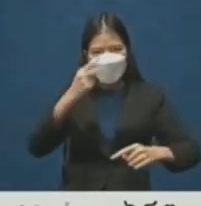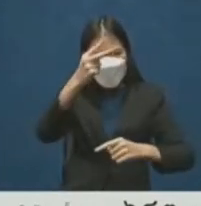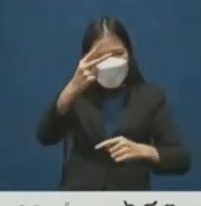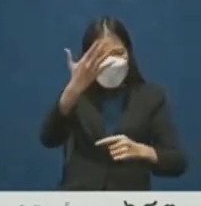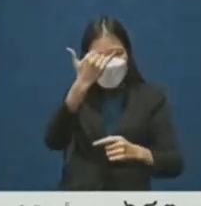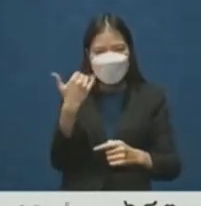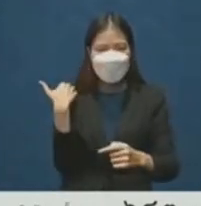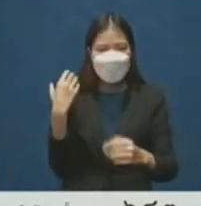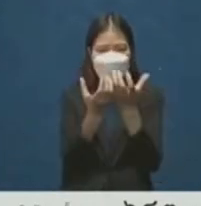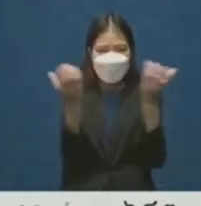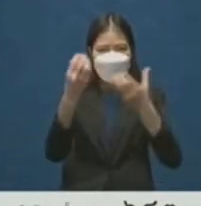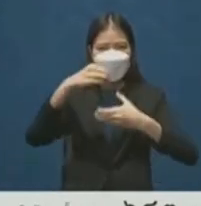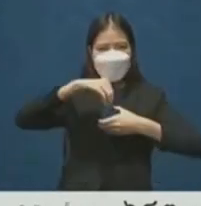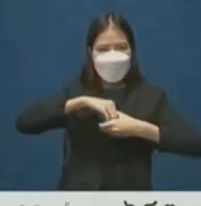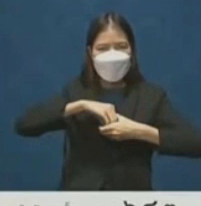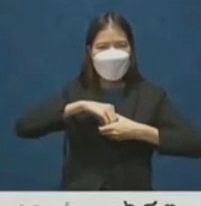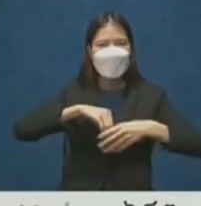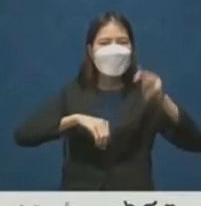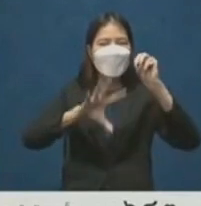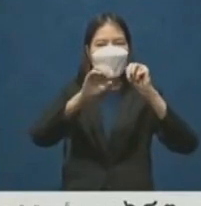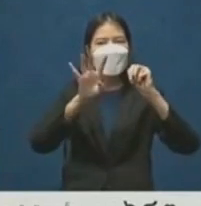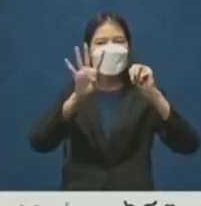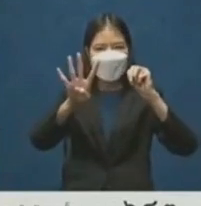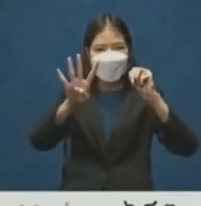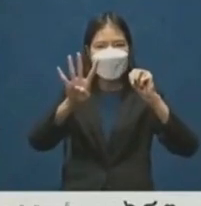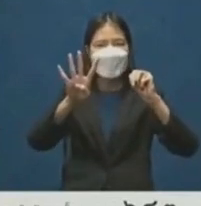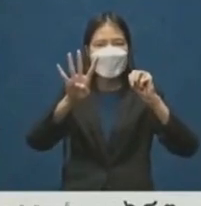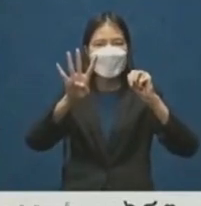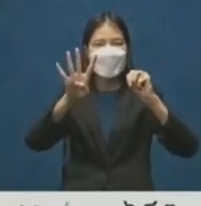าดูทีครับว่ารัฐธรรมนูญมาตรา